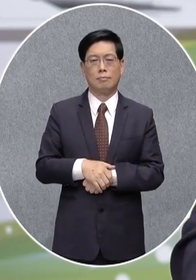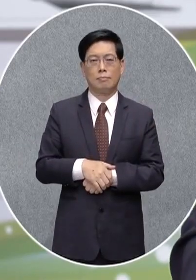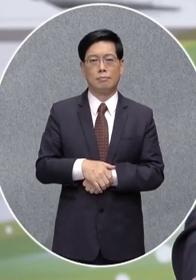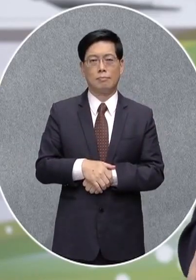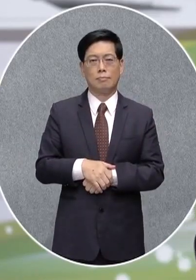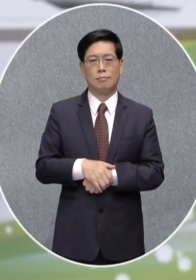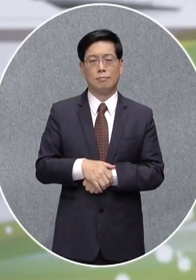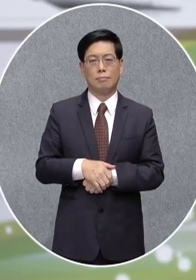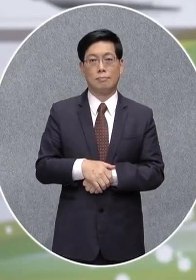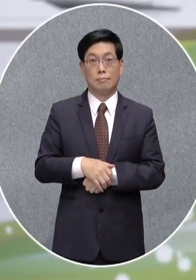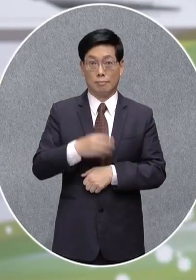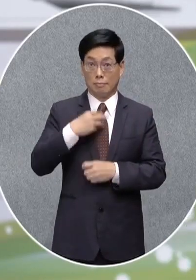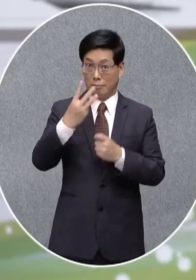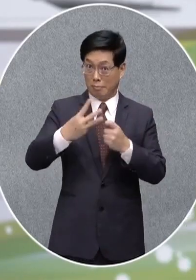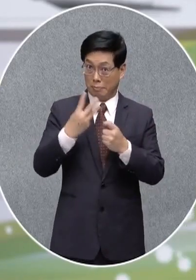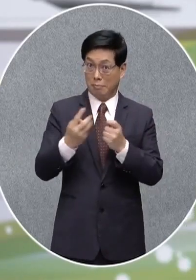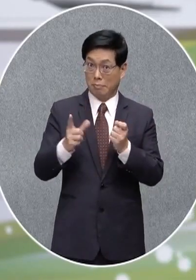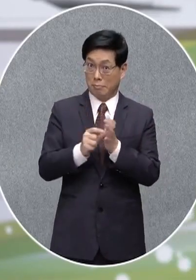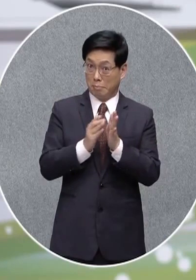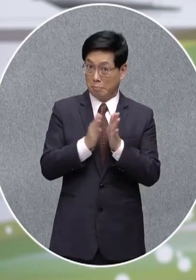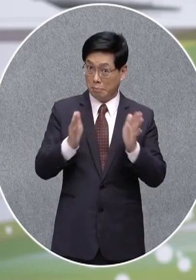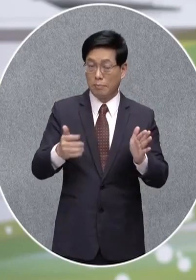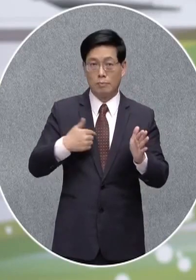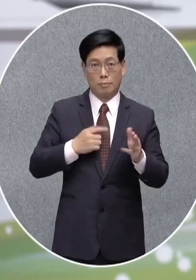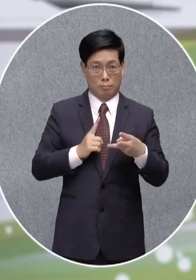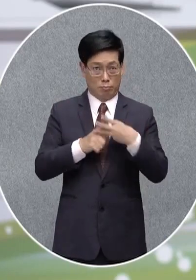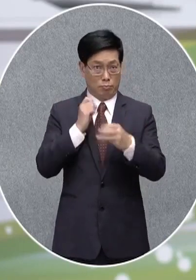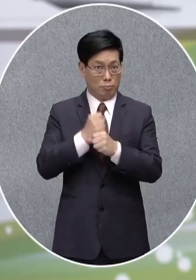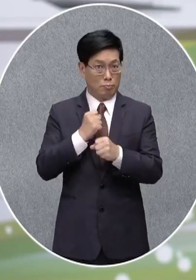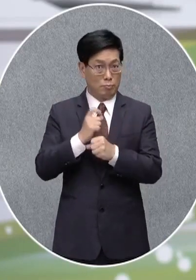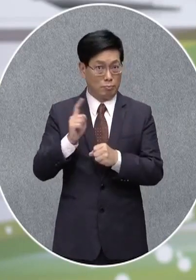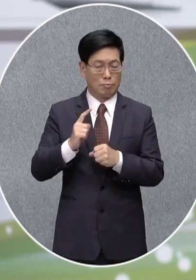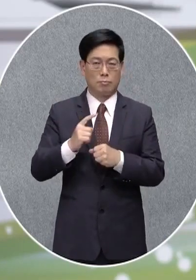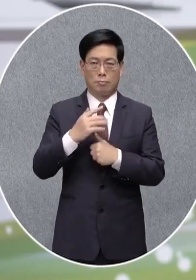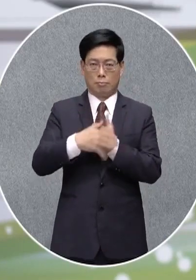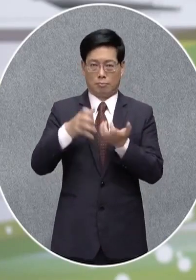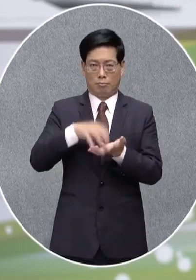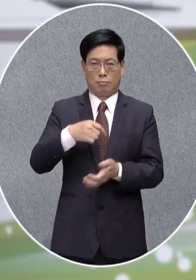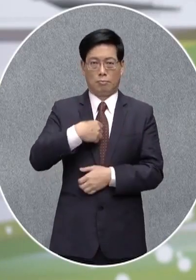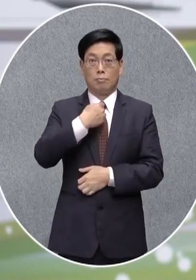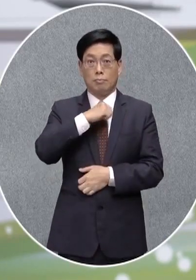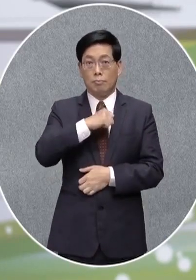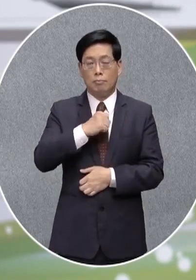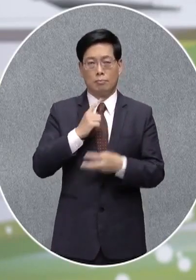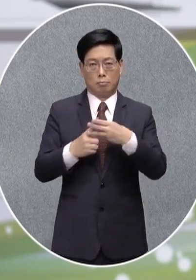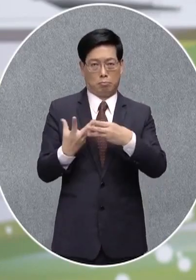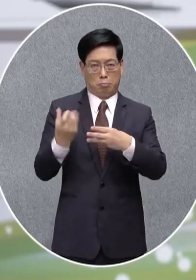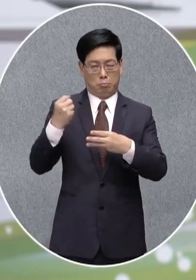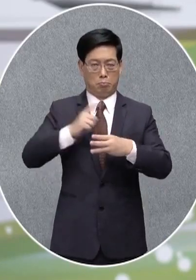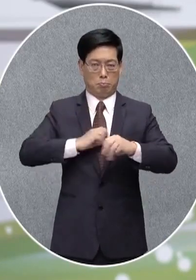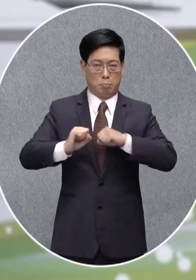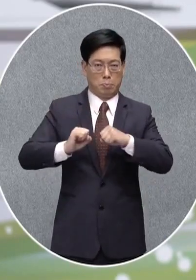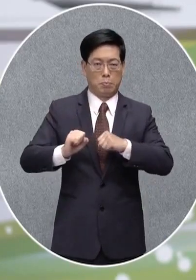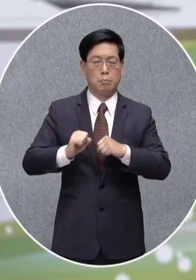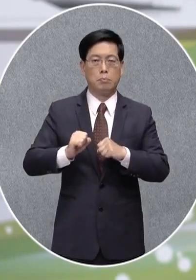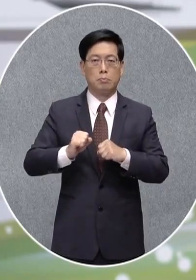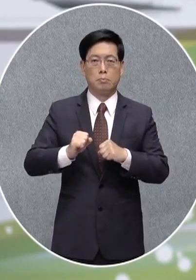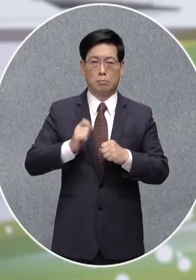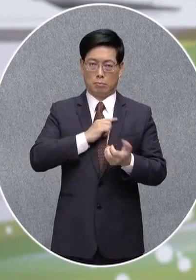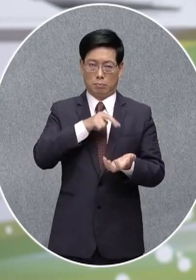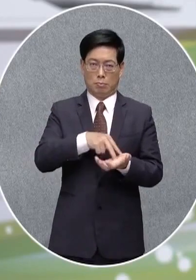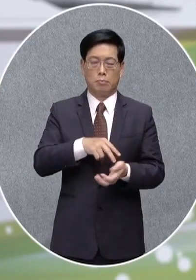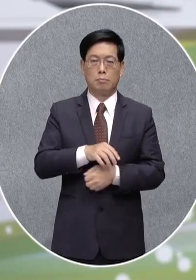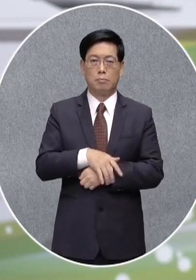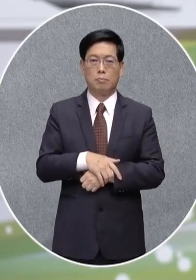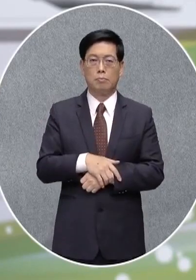实。那三年来我们最重要的工作就是确保台湾主权的自主，主权的独